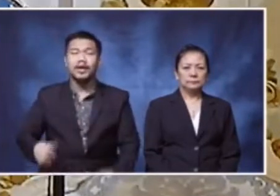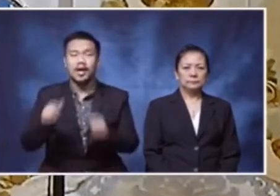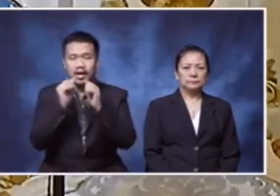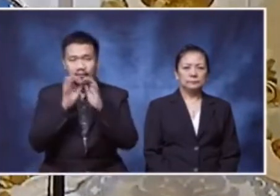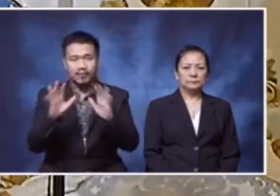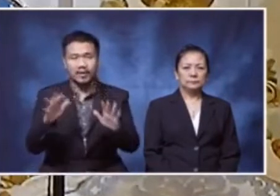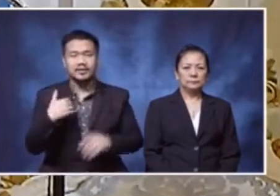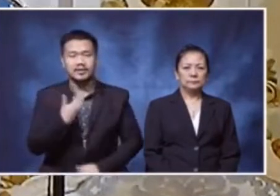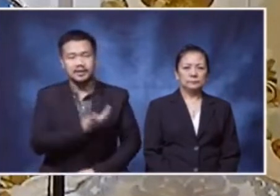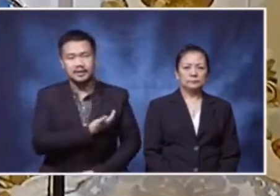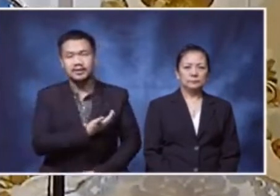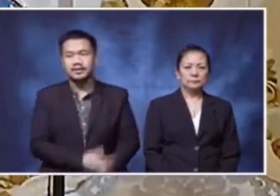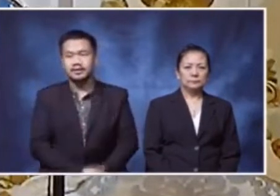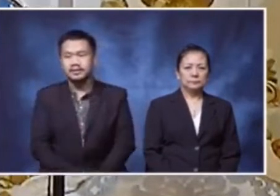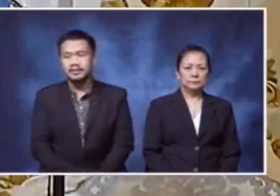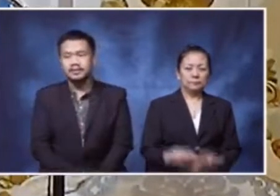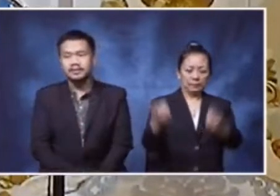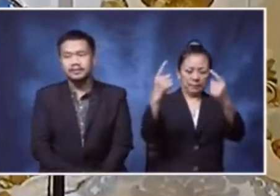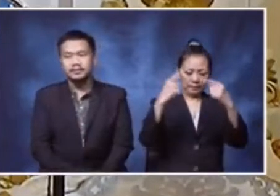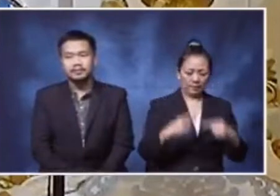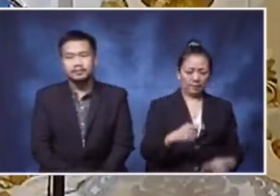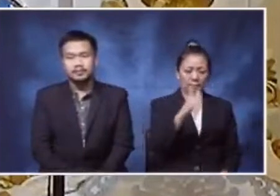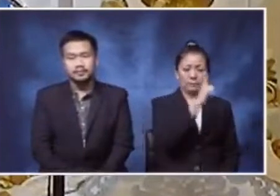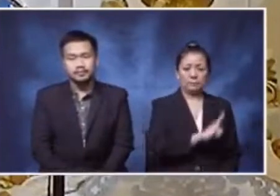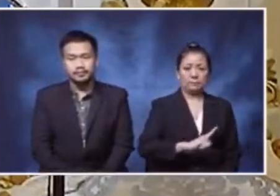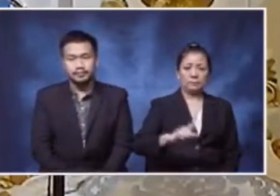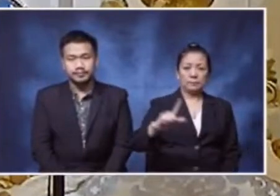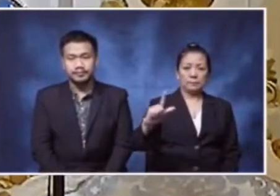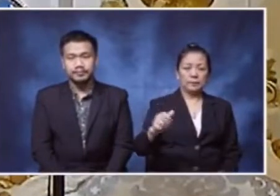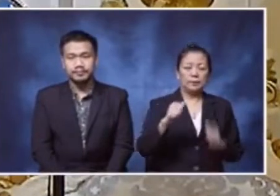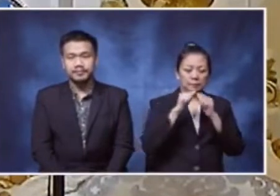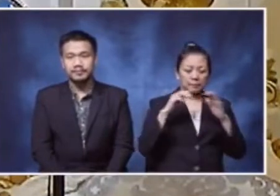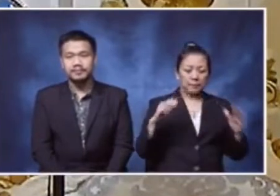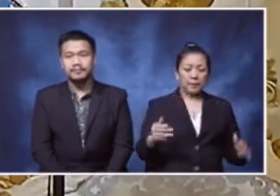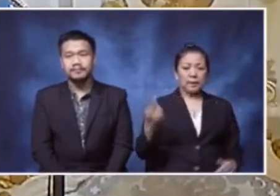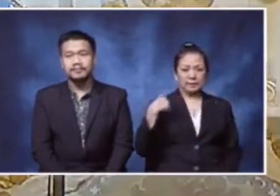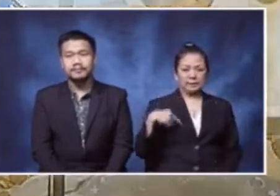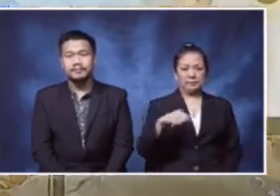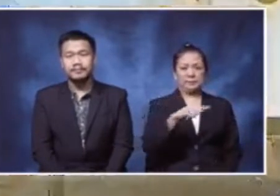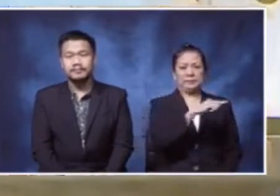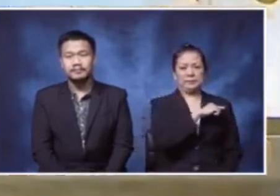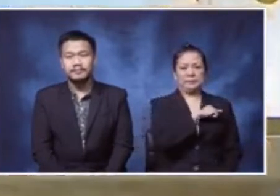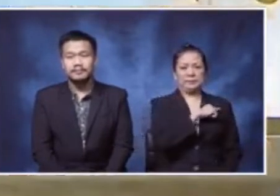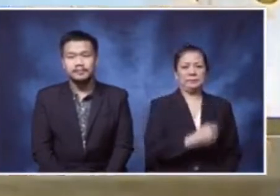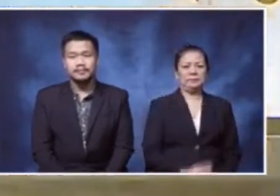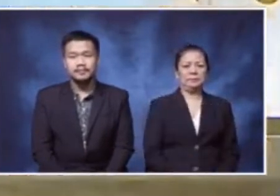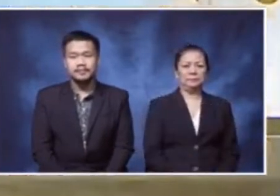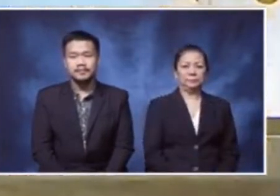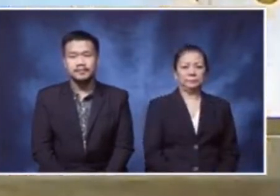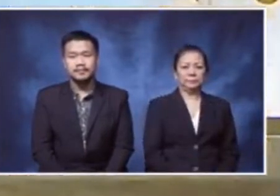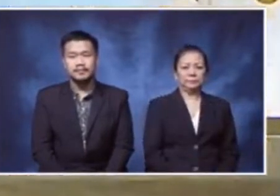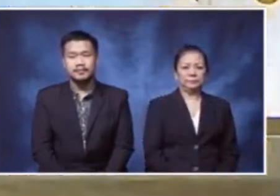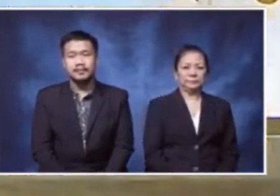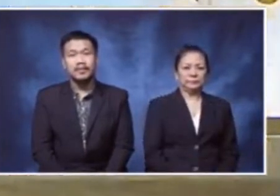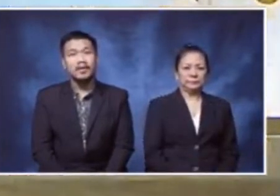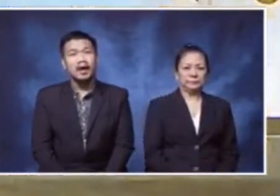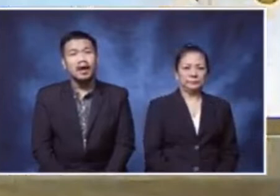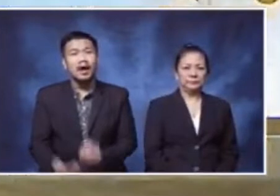pagpalain kami. Halina Panginoon at pagpalain kami. Nawa ang Santo